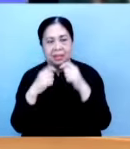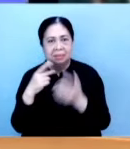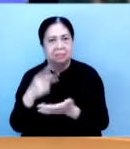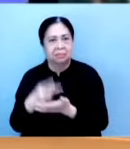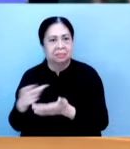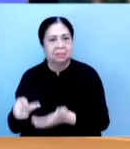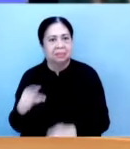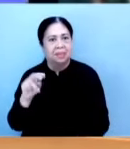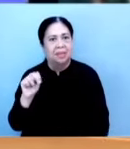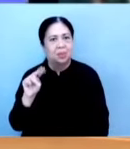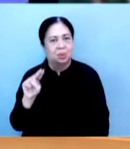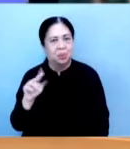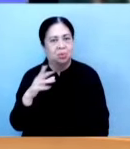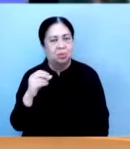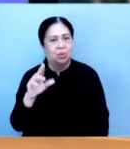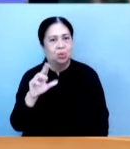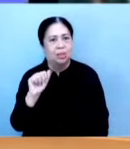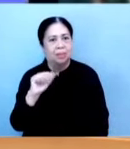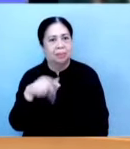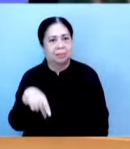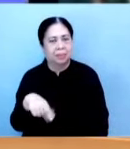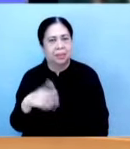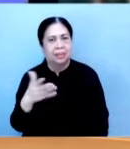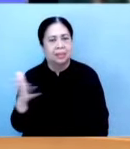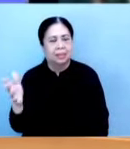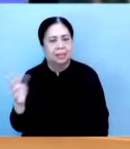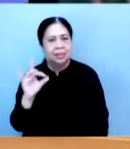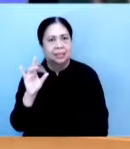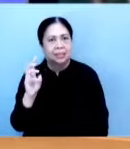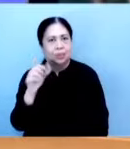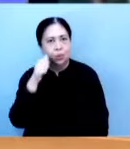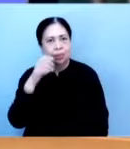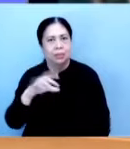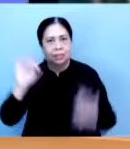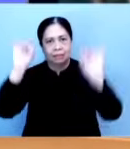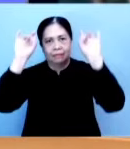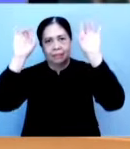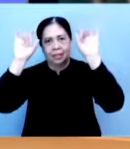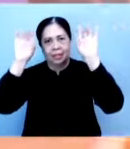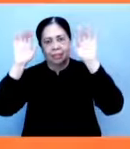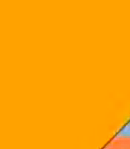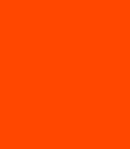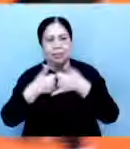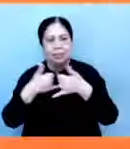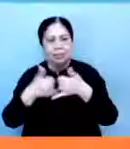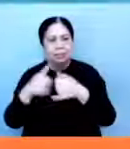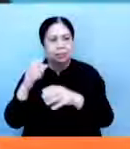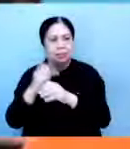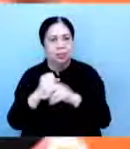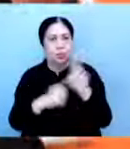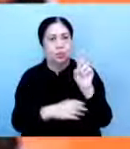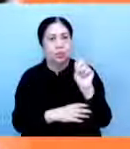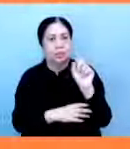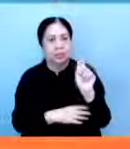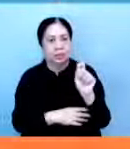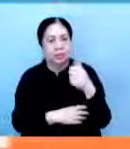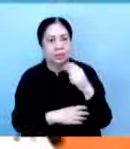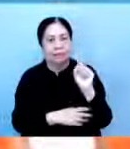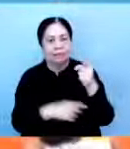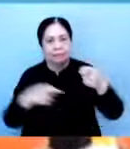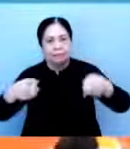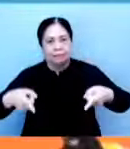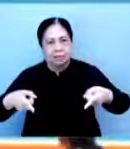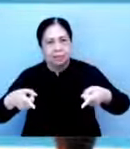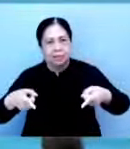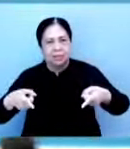lady Bulldogs sa UAAP season 86 women's volleyball tournament nakuha ng us ang panalo pero